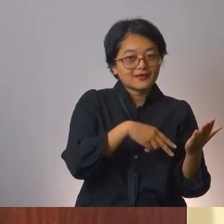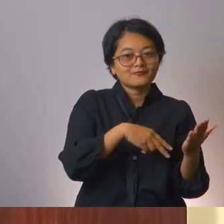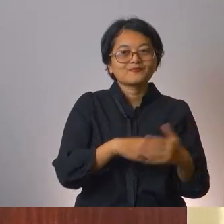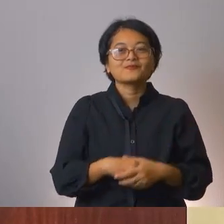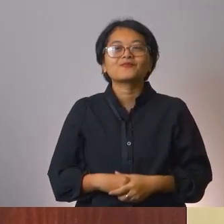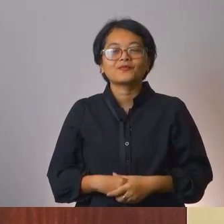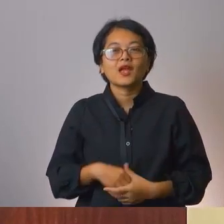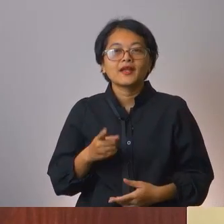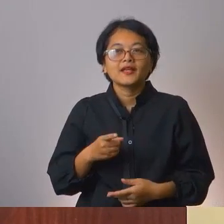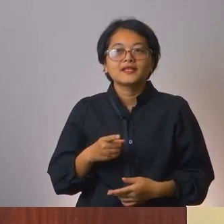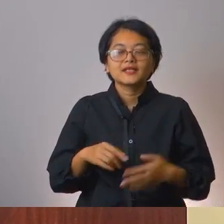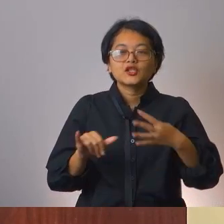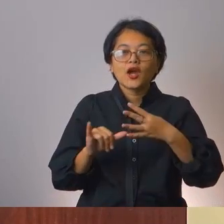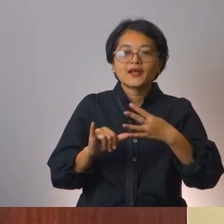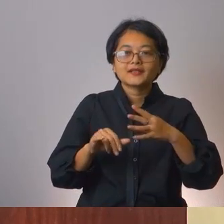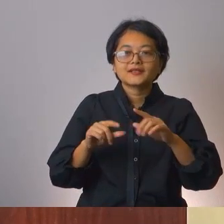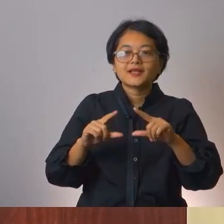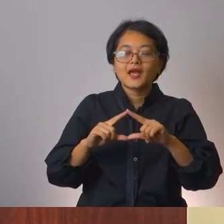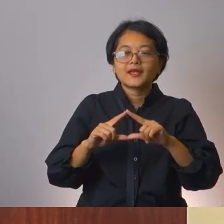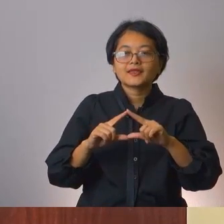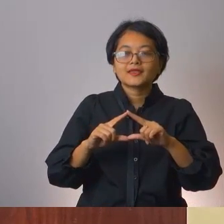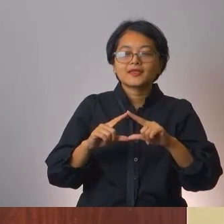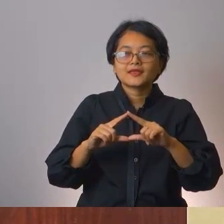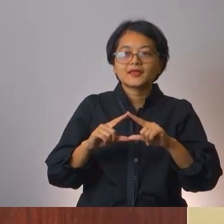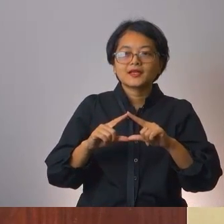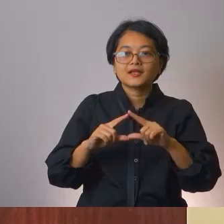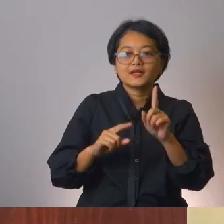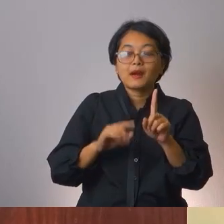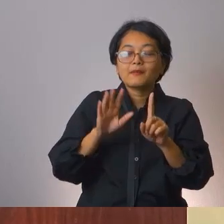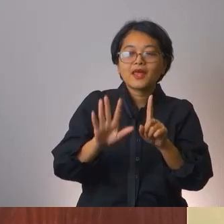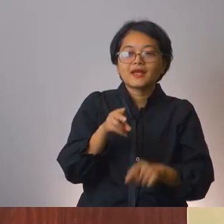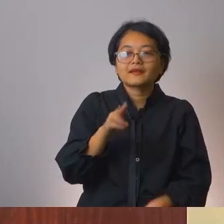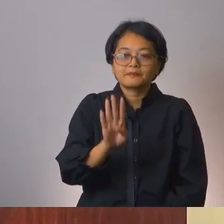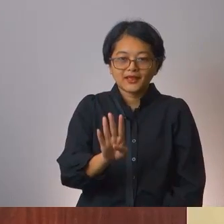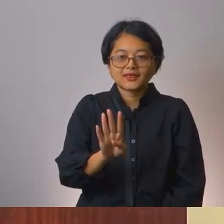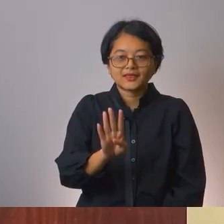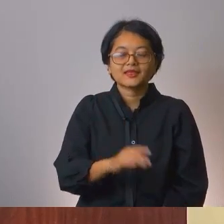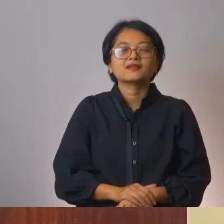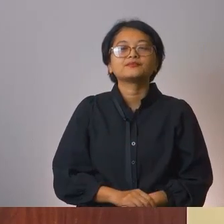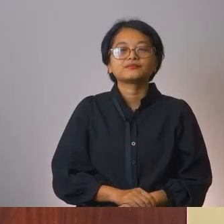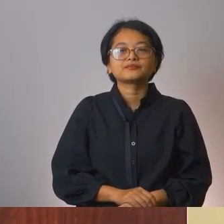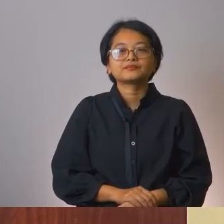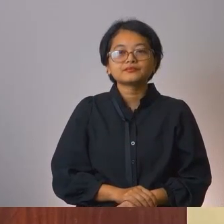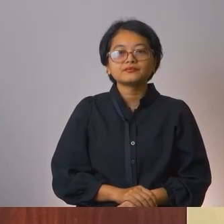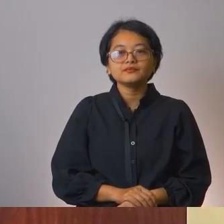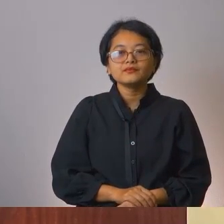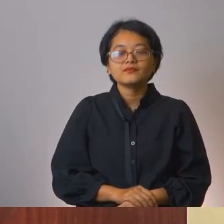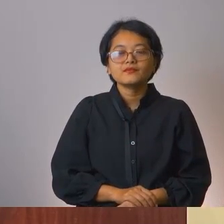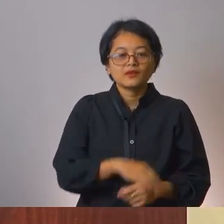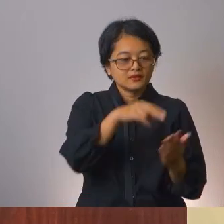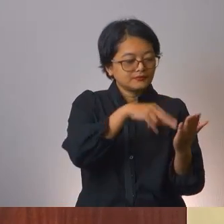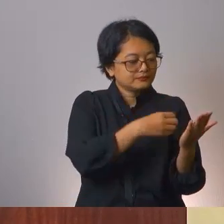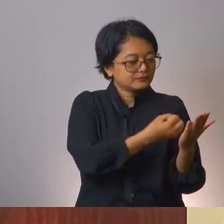khususnya dalam ayat 4 Bapak Ibu Saudara. Ayat 4 berkata, lalu